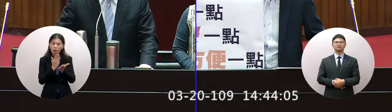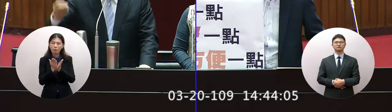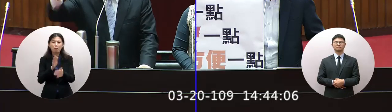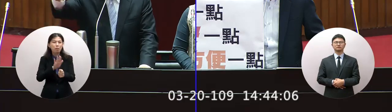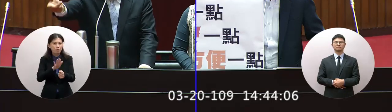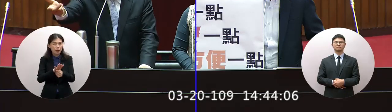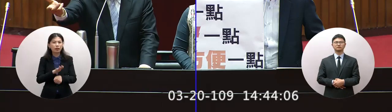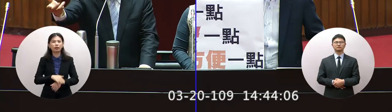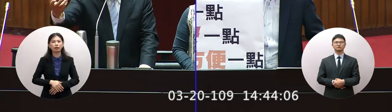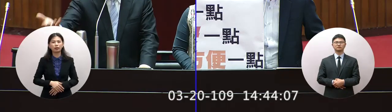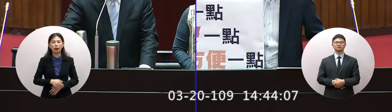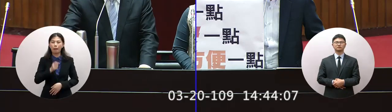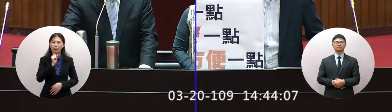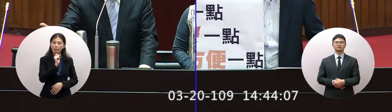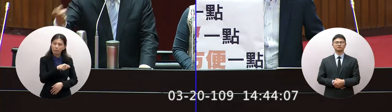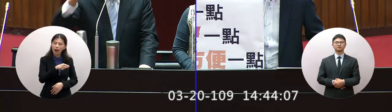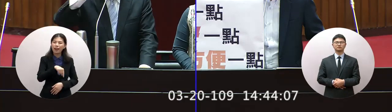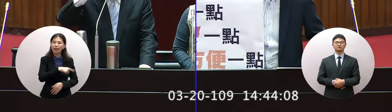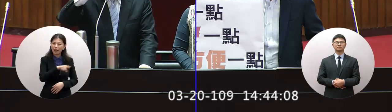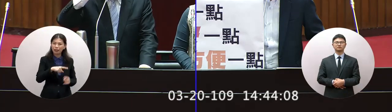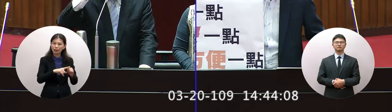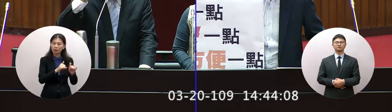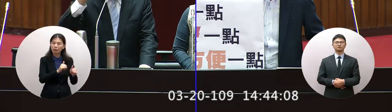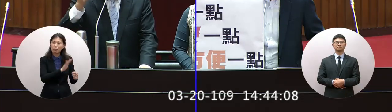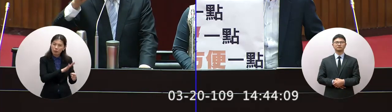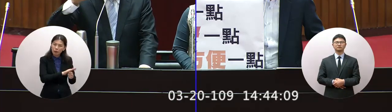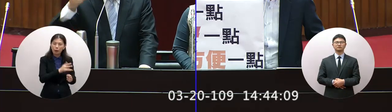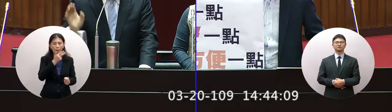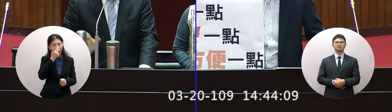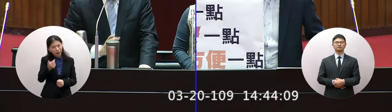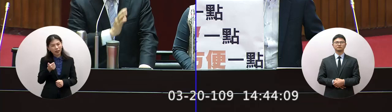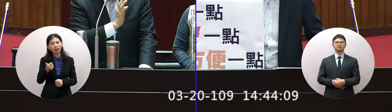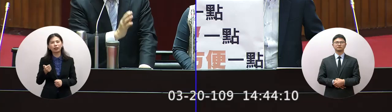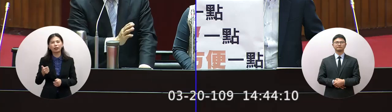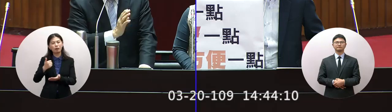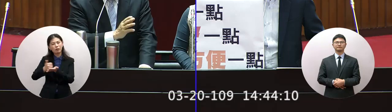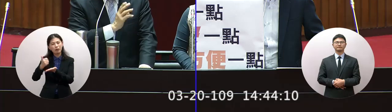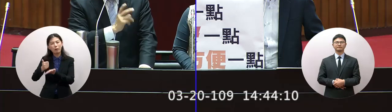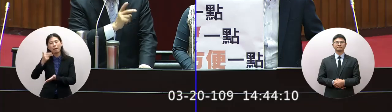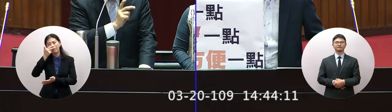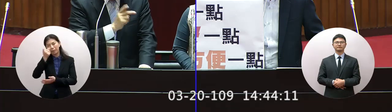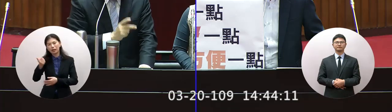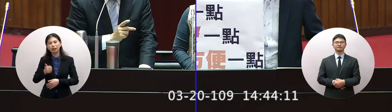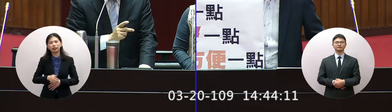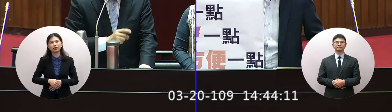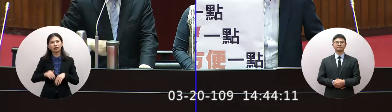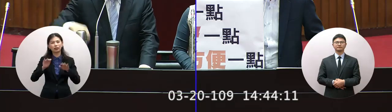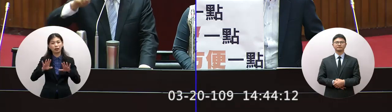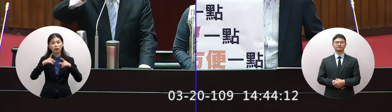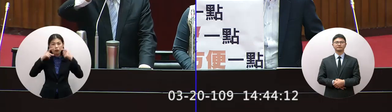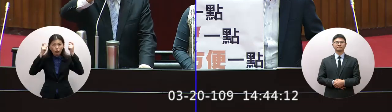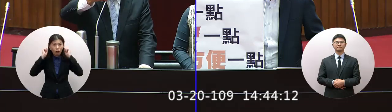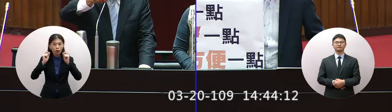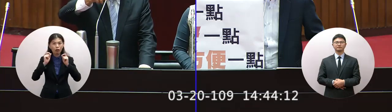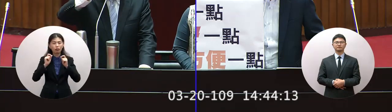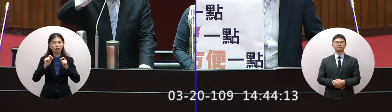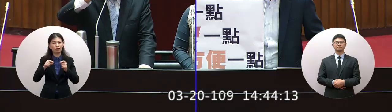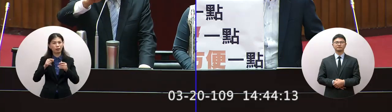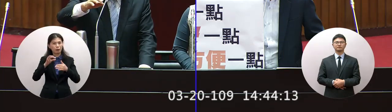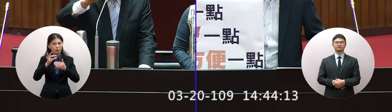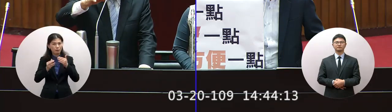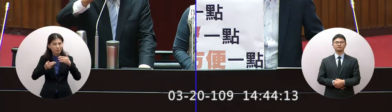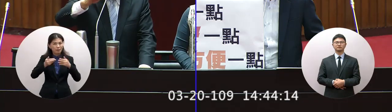更方便，买的人也方便。这也就是为什么后来又演进成为2.0，也就希